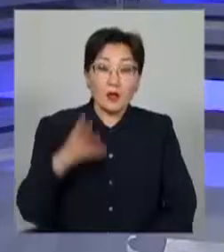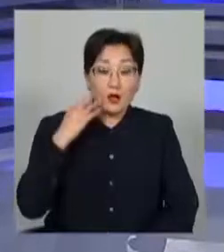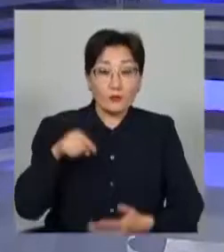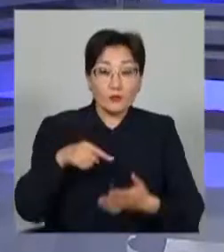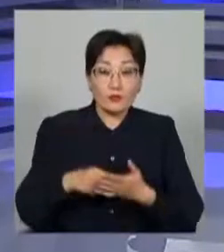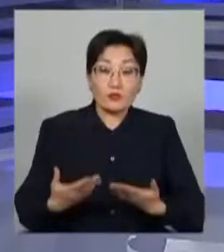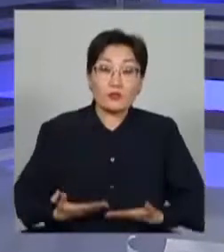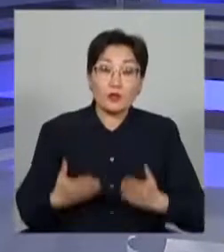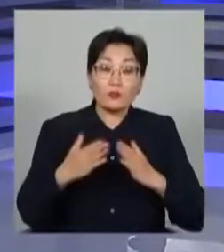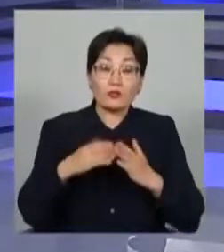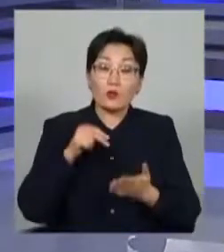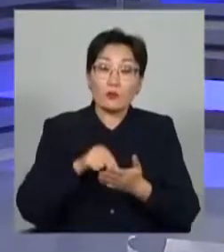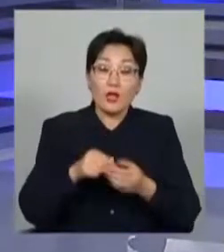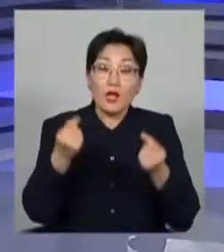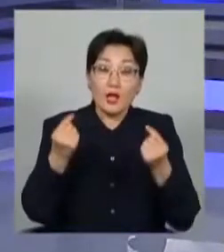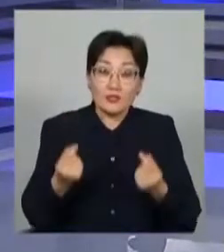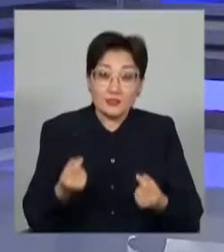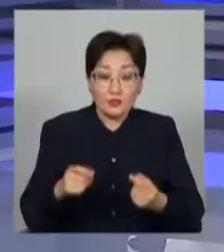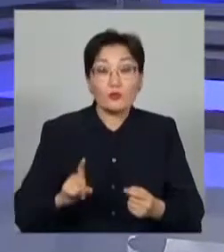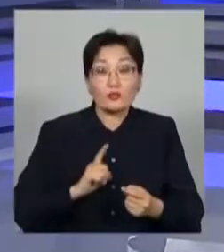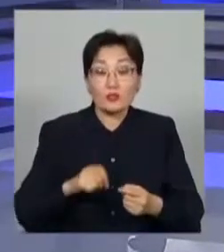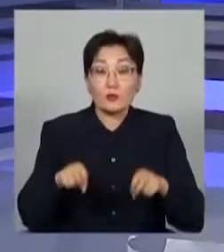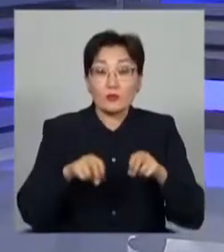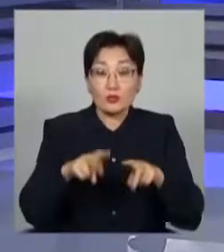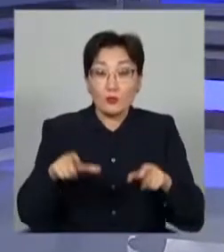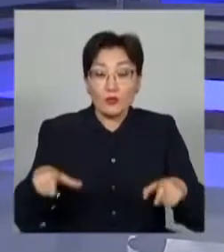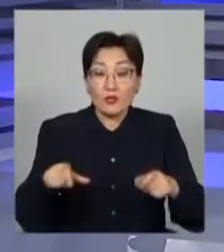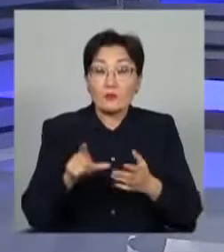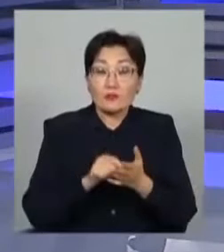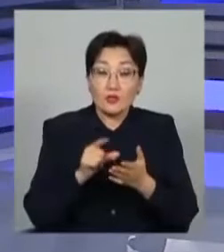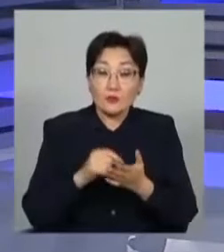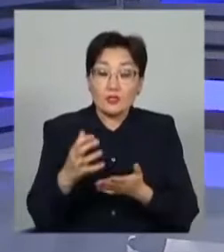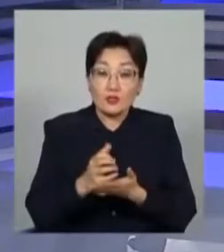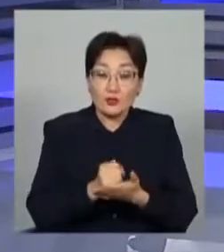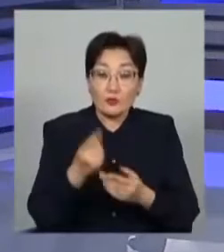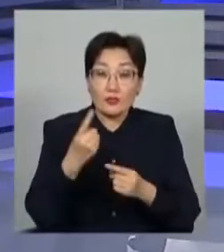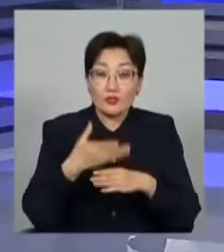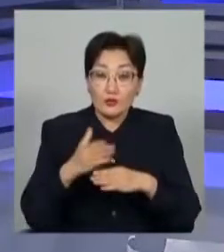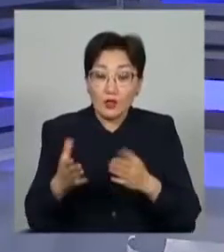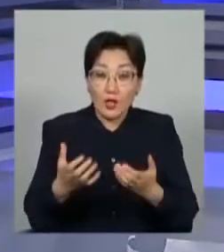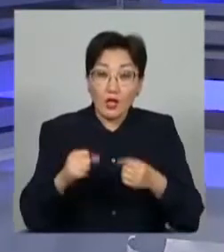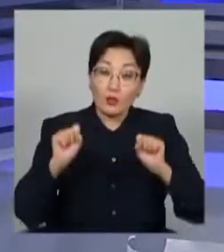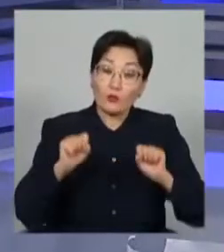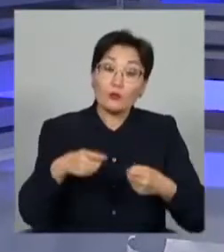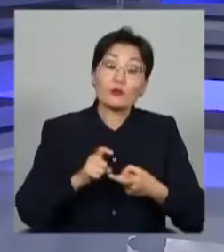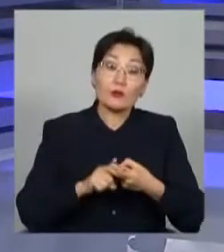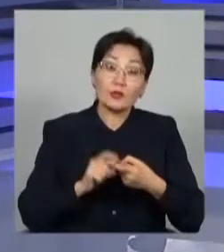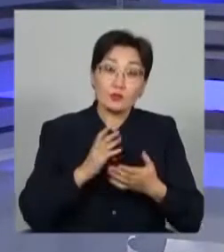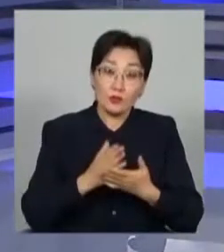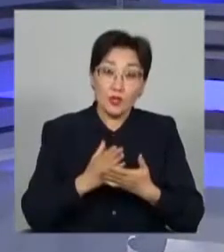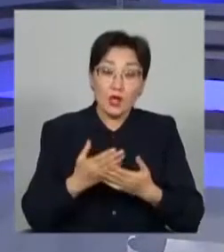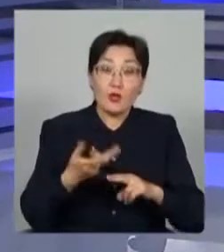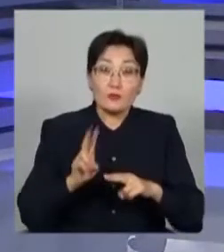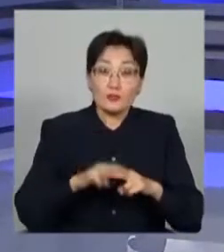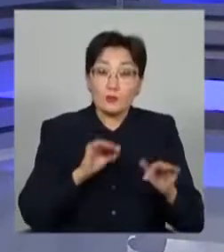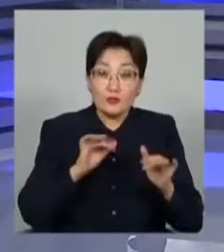Алматыда тұрғын үй бағасы арзандайды деп күтілуде. Сарапшылар мұны зейнетақы жинағының бір бөлігін алу мүмкіндігімен байланыстырып отыр.